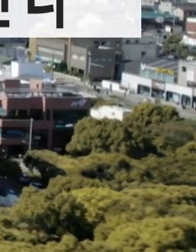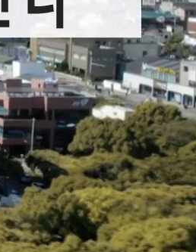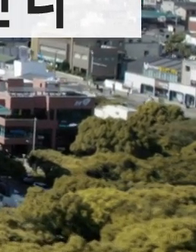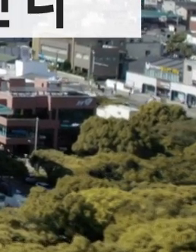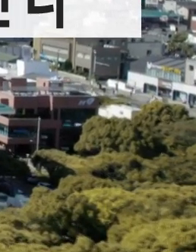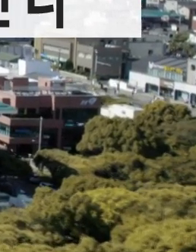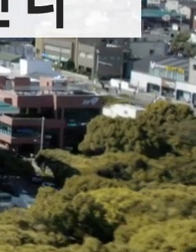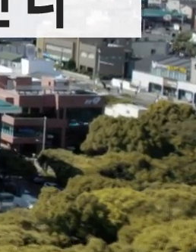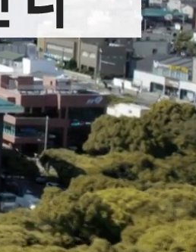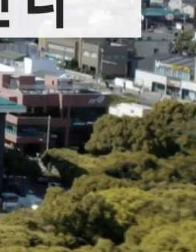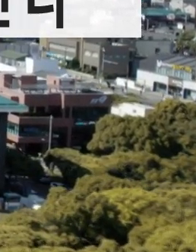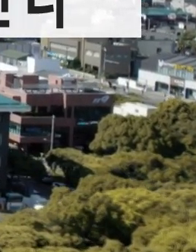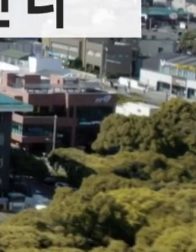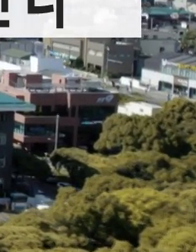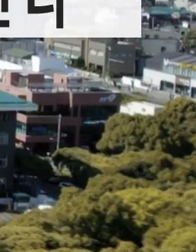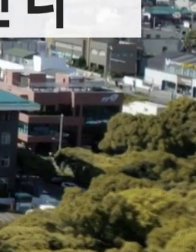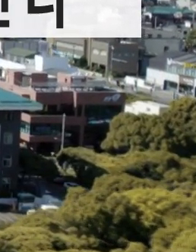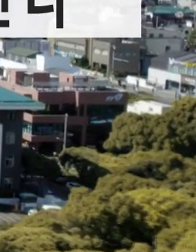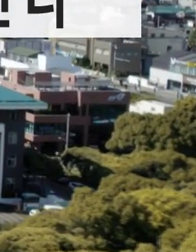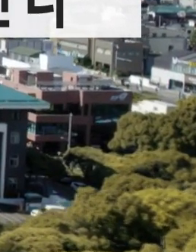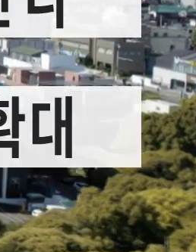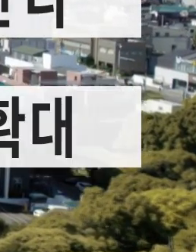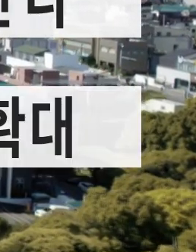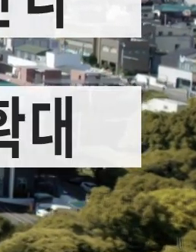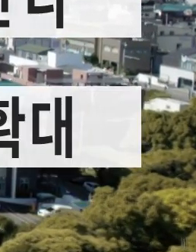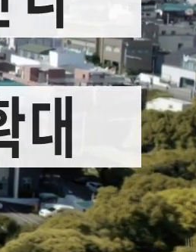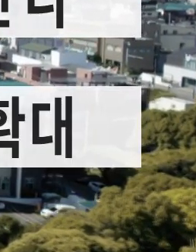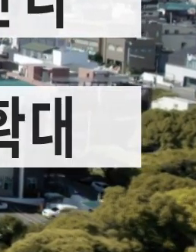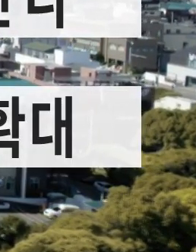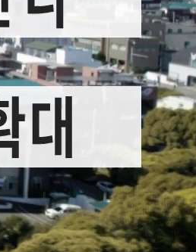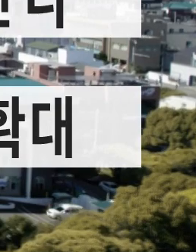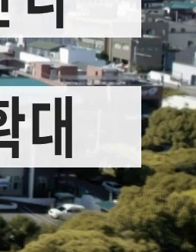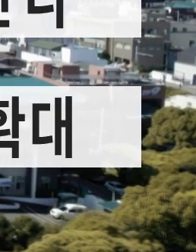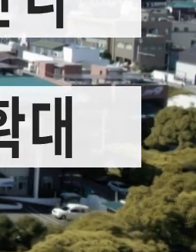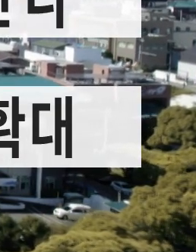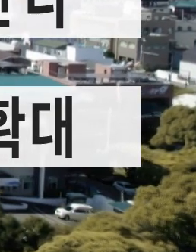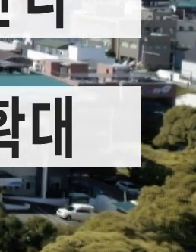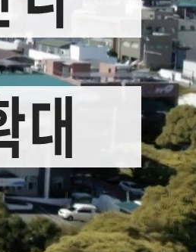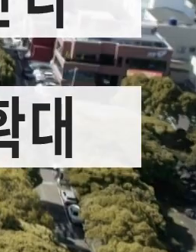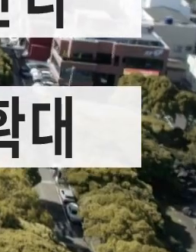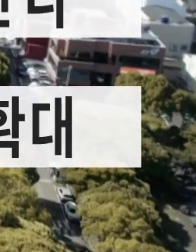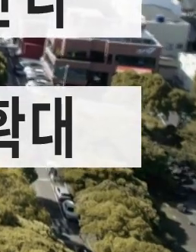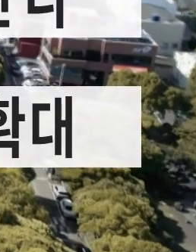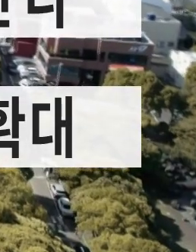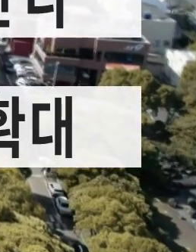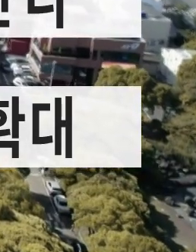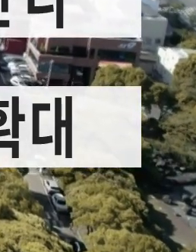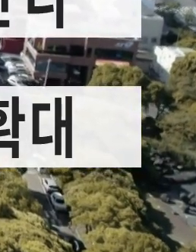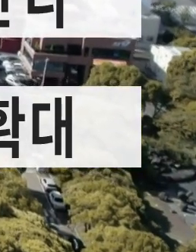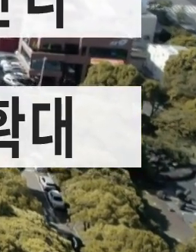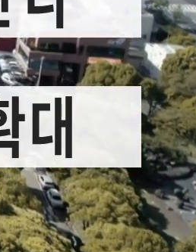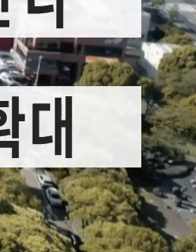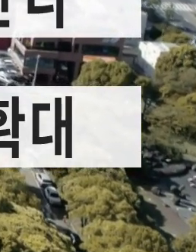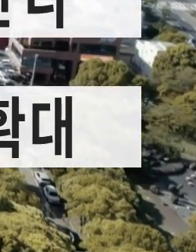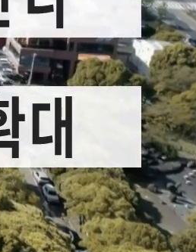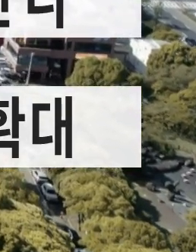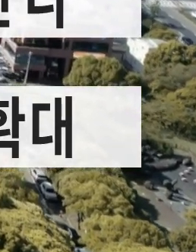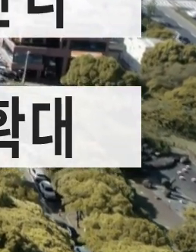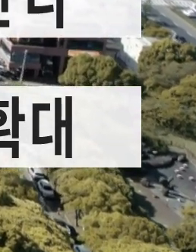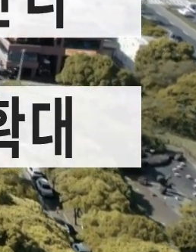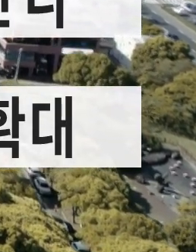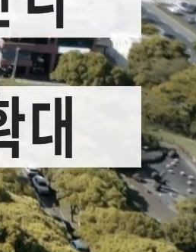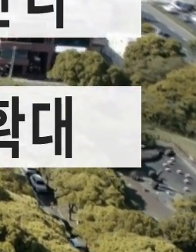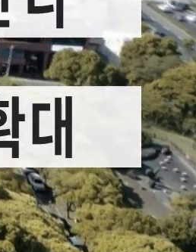자율차 시범 운행 서비스를 시작했습니다. 제주도가 중국 내 3위 경제도시권인 산둥성 지역과 문화,